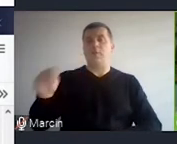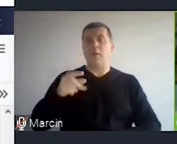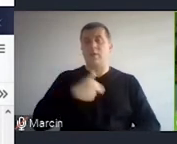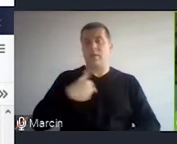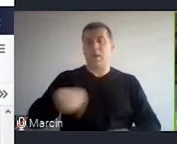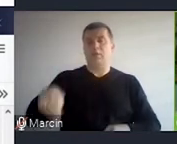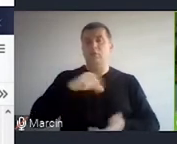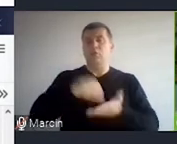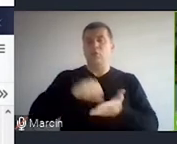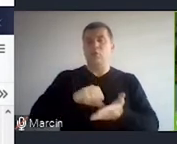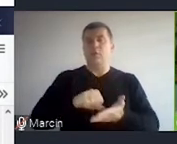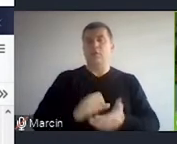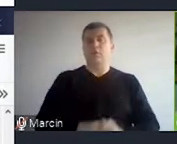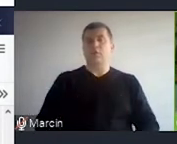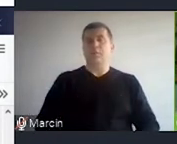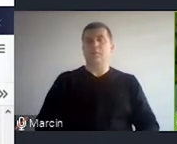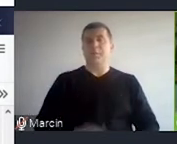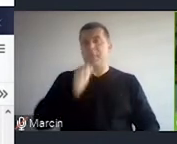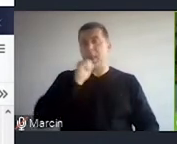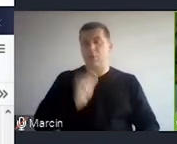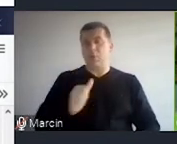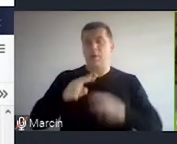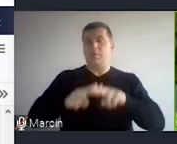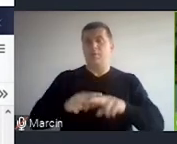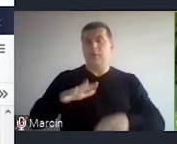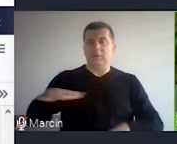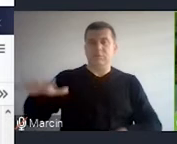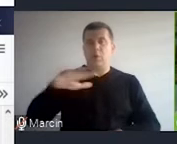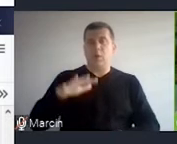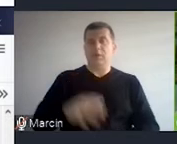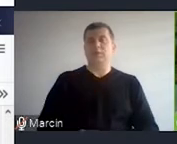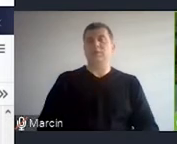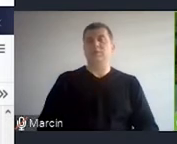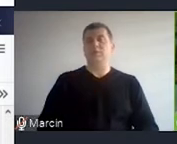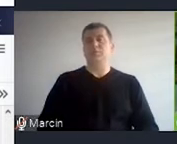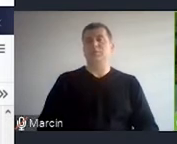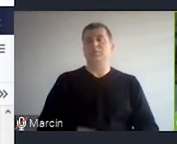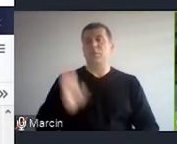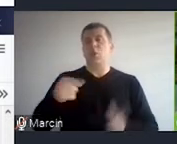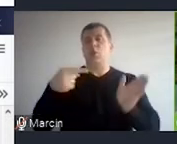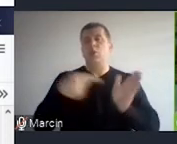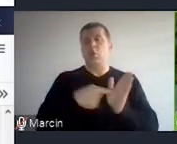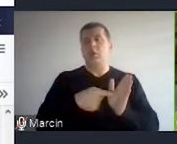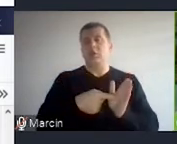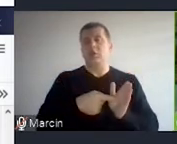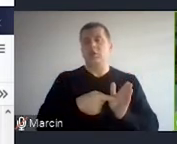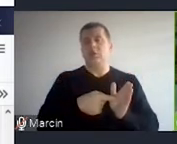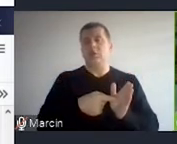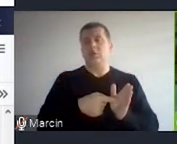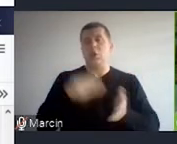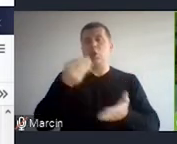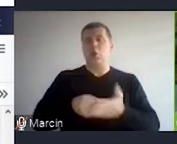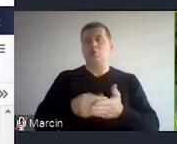naszym środowisku, w środowisku Europejskiego Funduszu Społecznego, będą dotyczyły